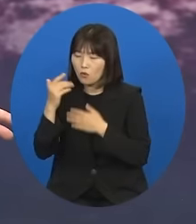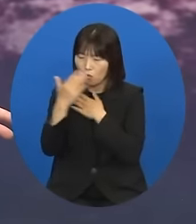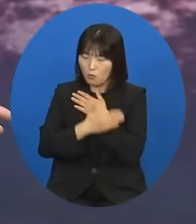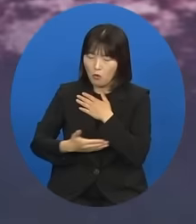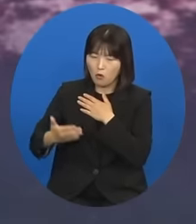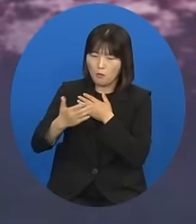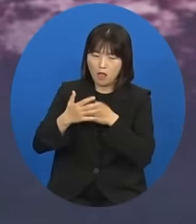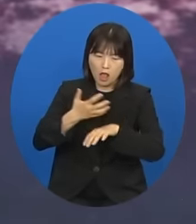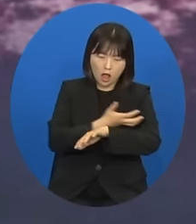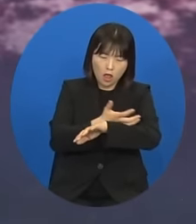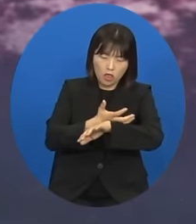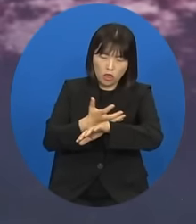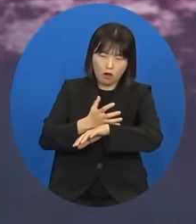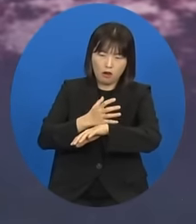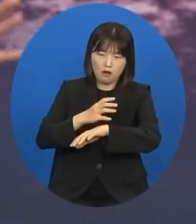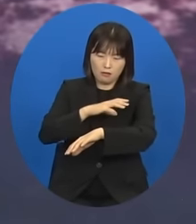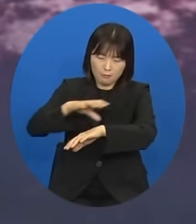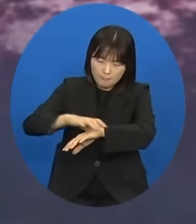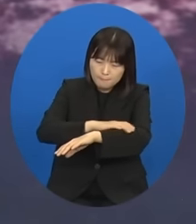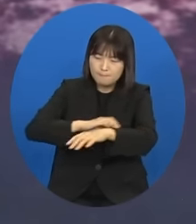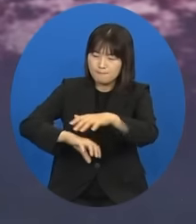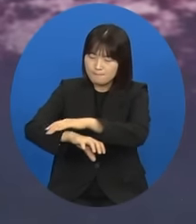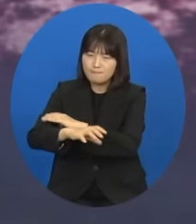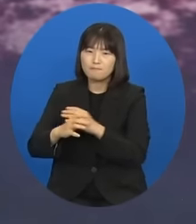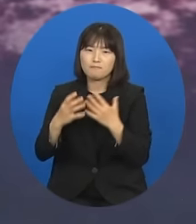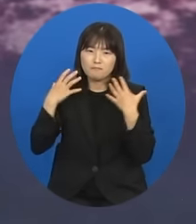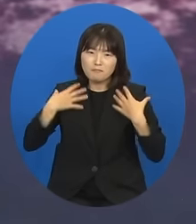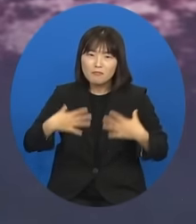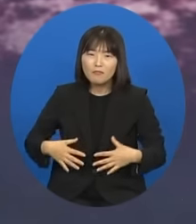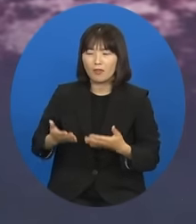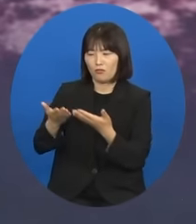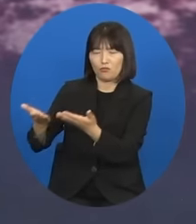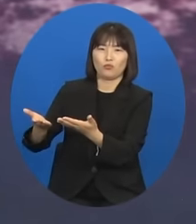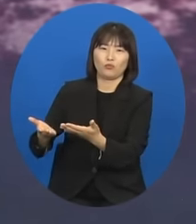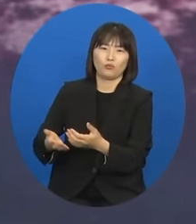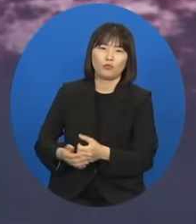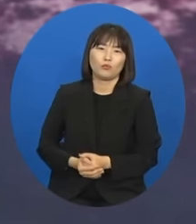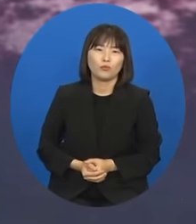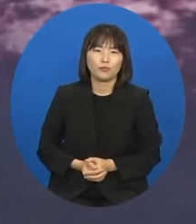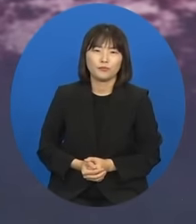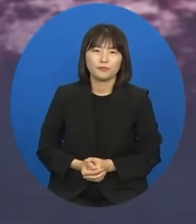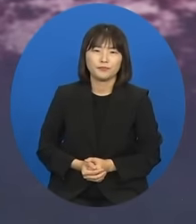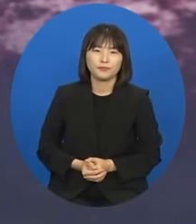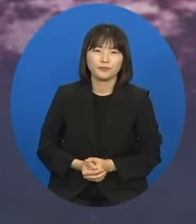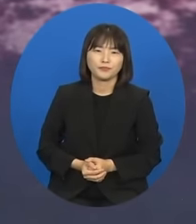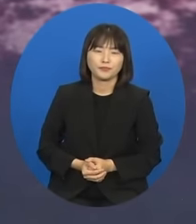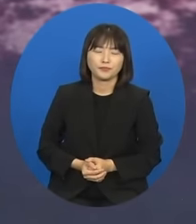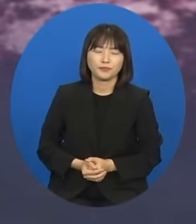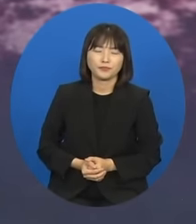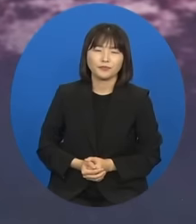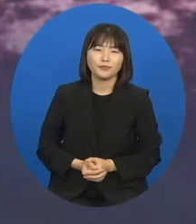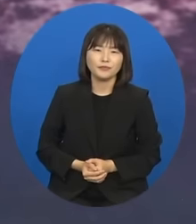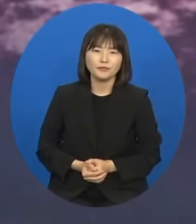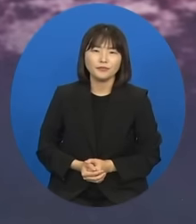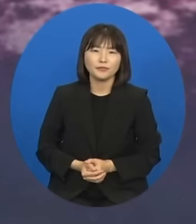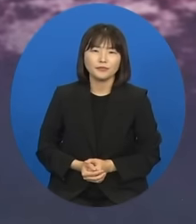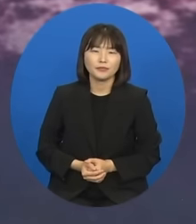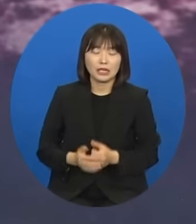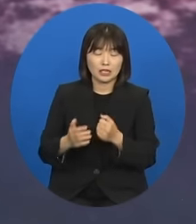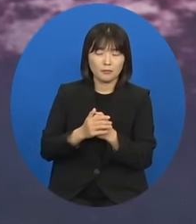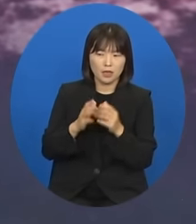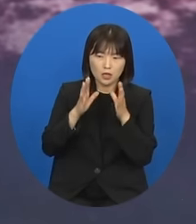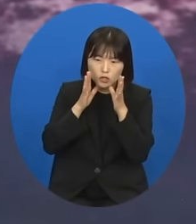씌워져 여러분 이게 다 리브가의 작품입니다 대단한 사람이에요 꾀가 말짱한 것이죠 그래서 여러분 속이는